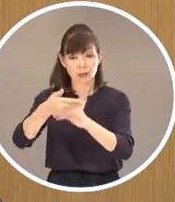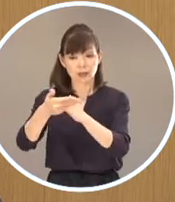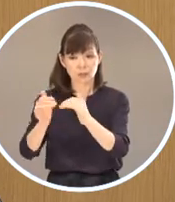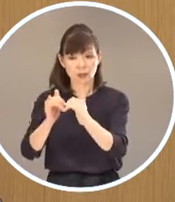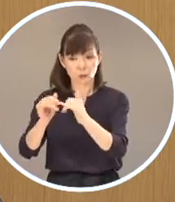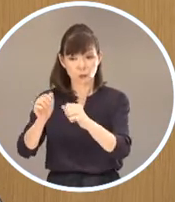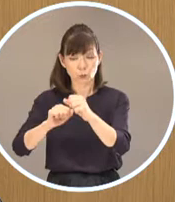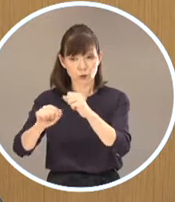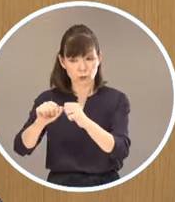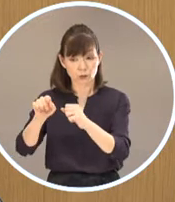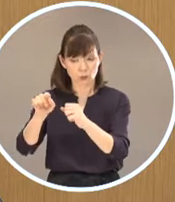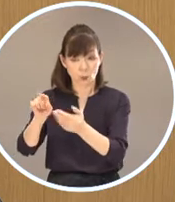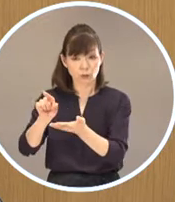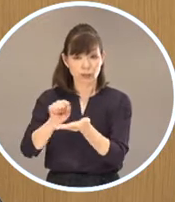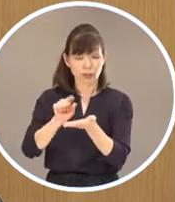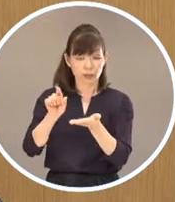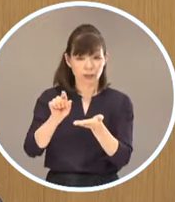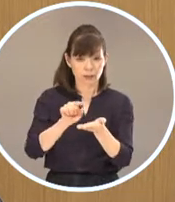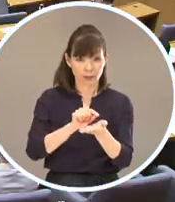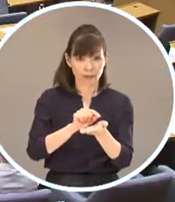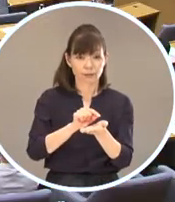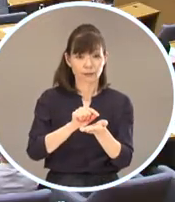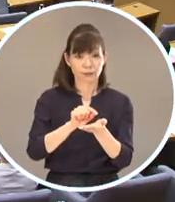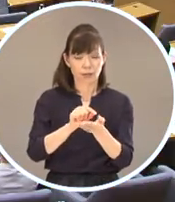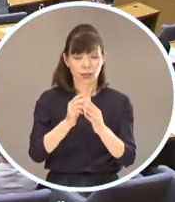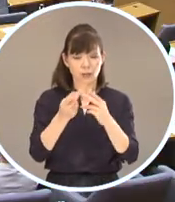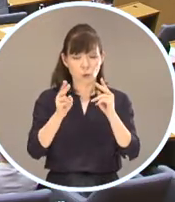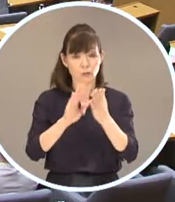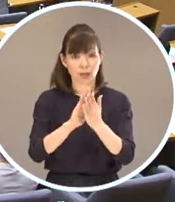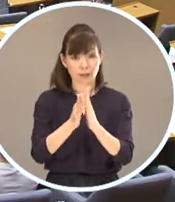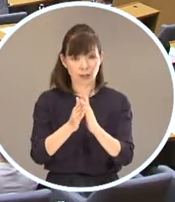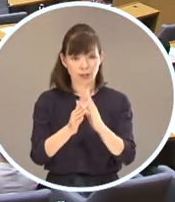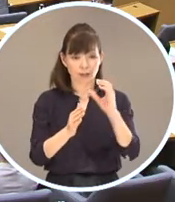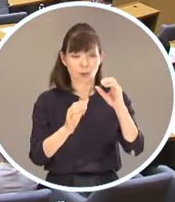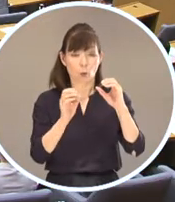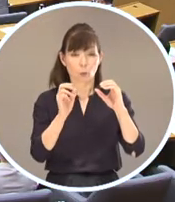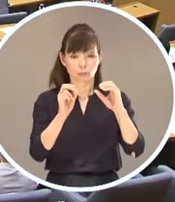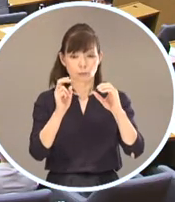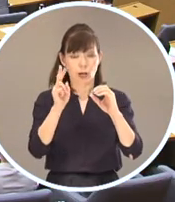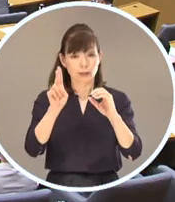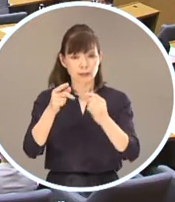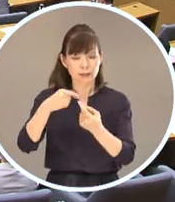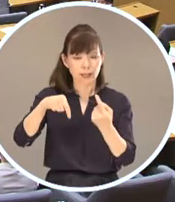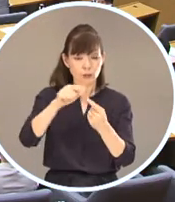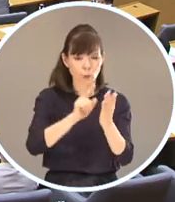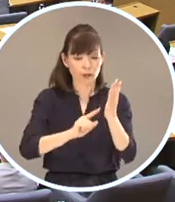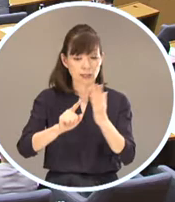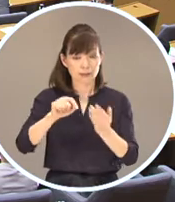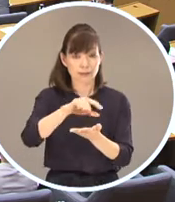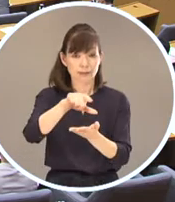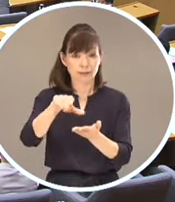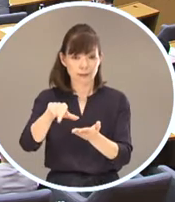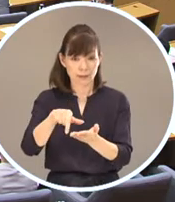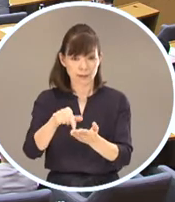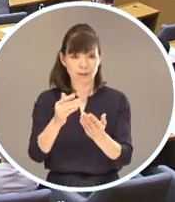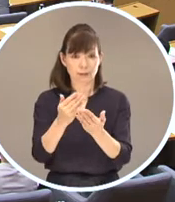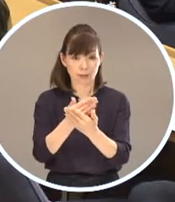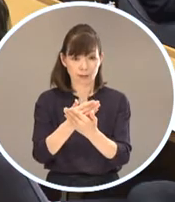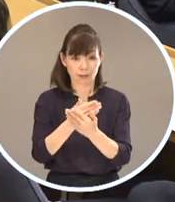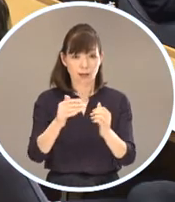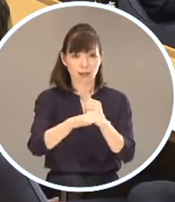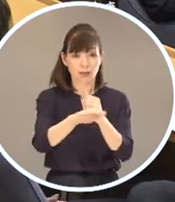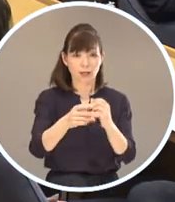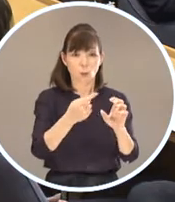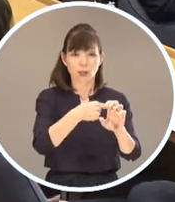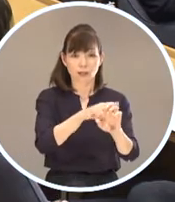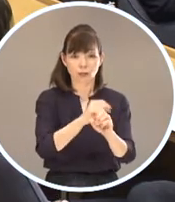められている取り組みを最大限に生かし、本県がカーボンリサイクルの先進地域となることにより、環境エネルギー産業の集